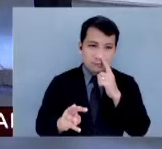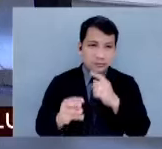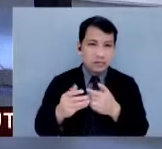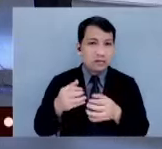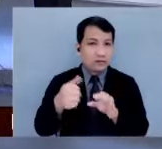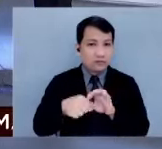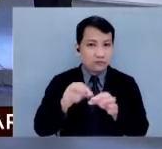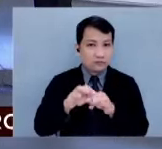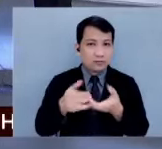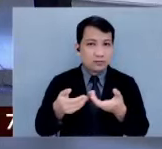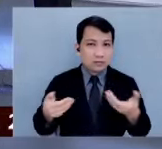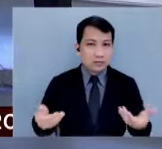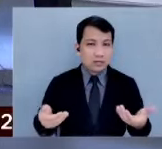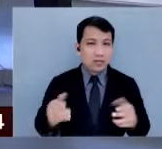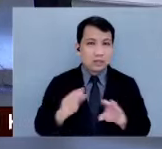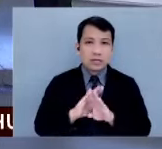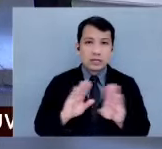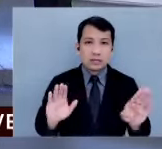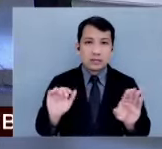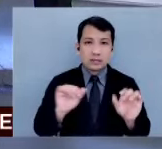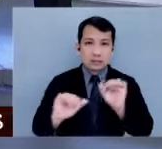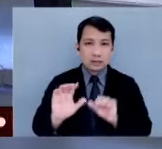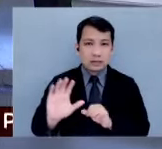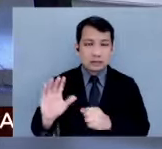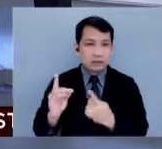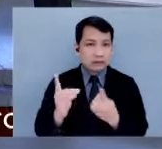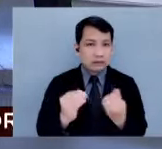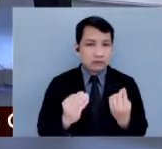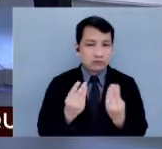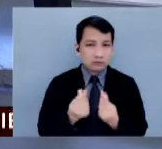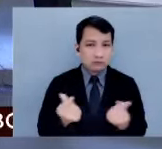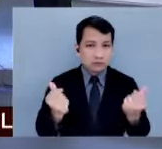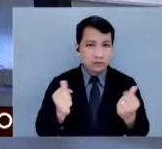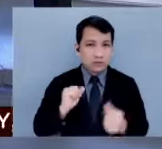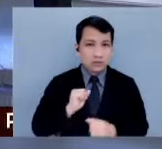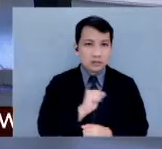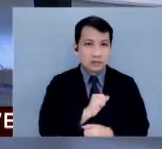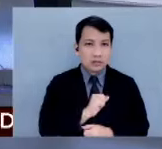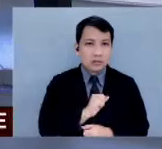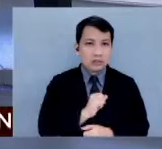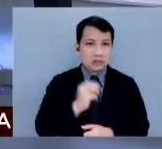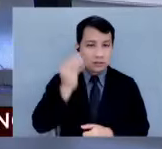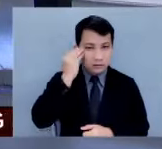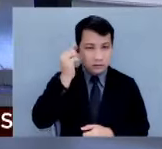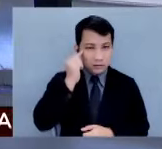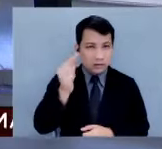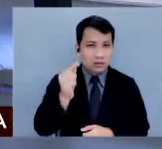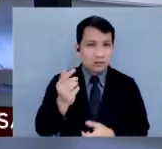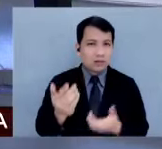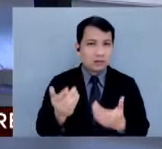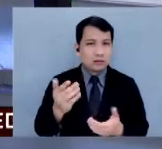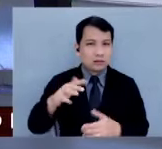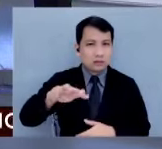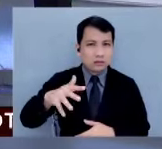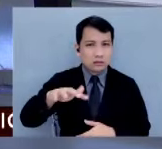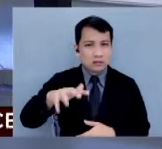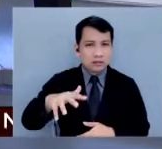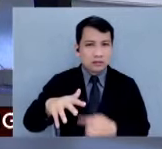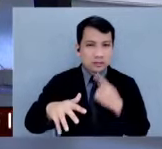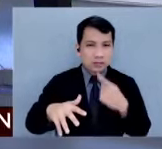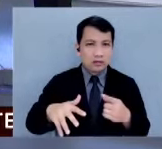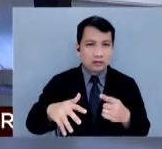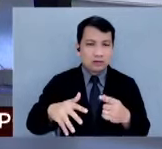dahil ayaw pa rin itong aksyonan ng Senado. Sa ngayon, ayon kay Senate President Mick Zubiri, medyo alanganin pa siya kung makukuha